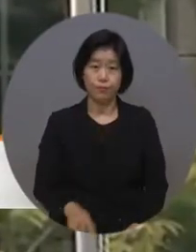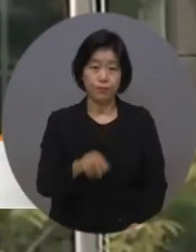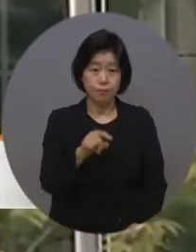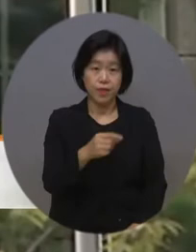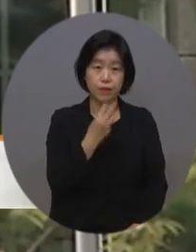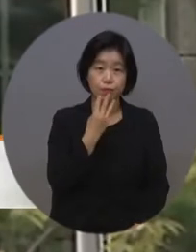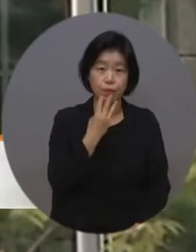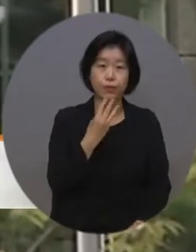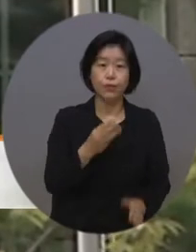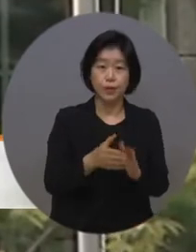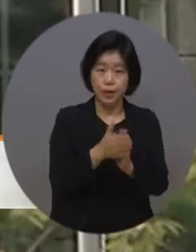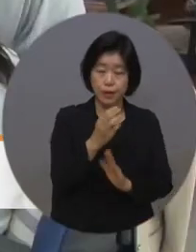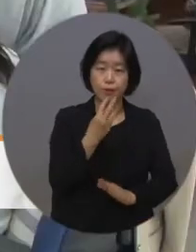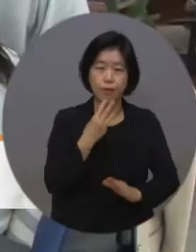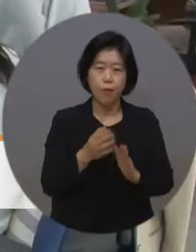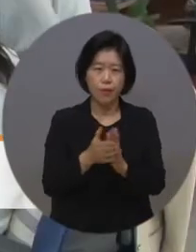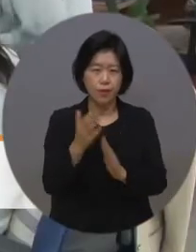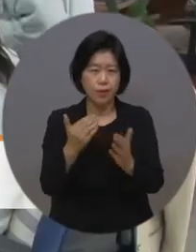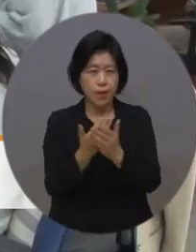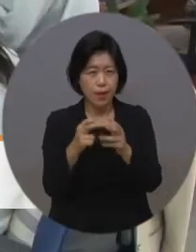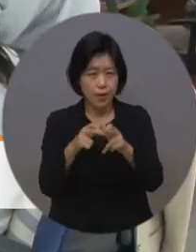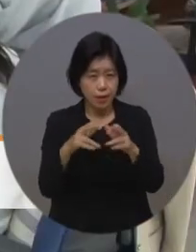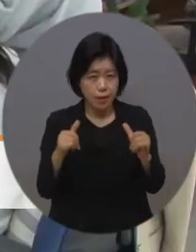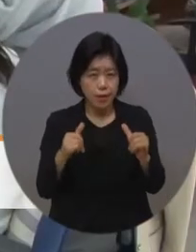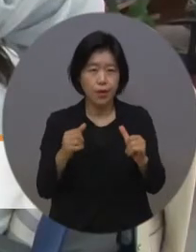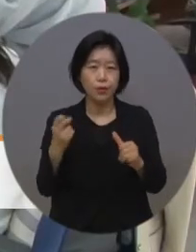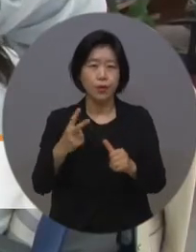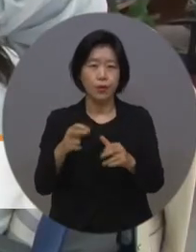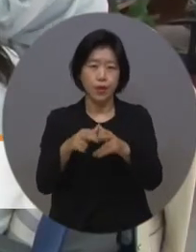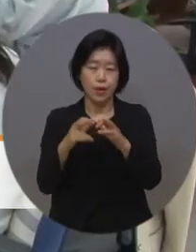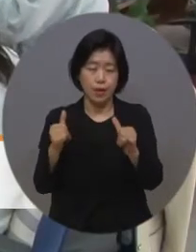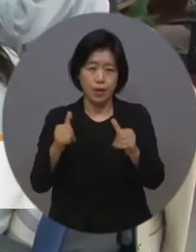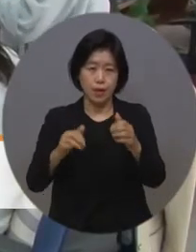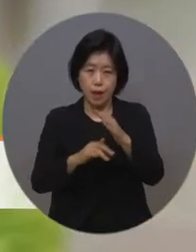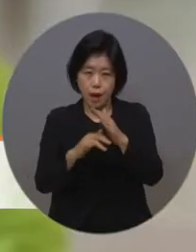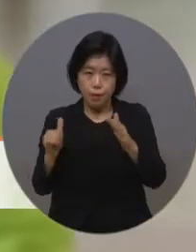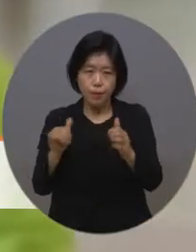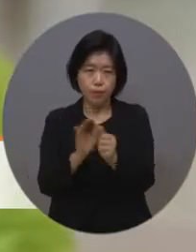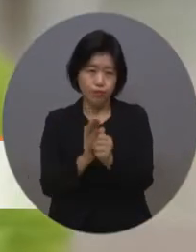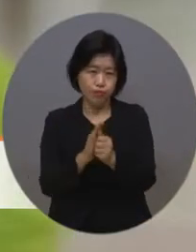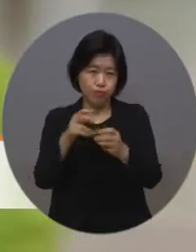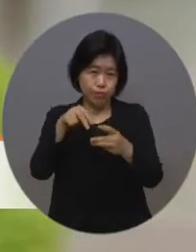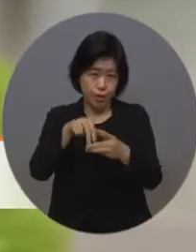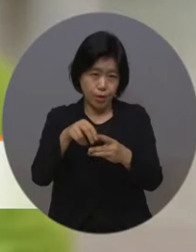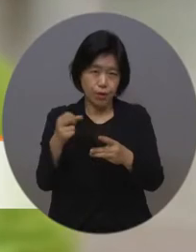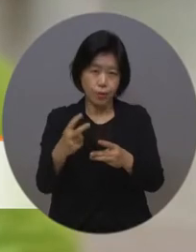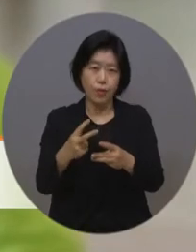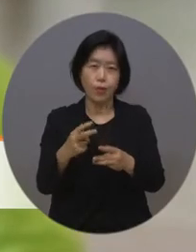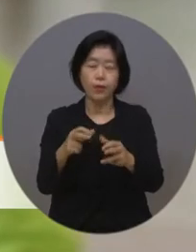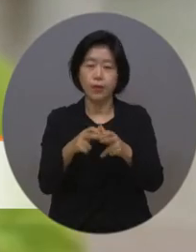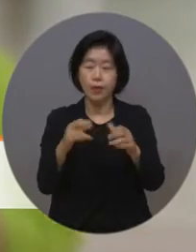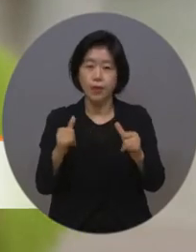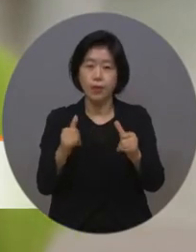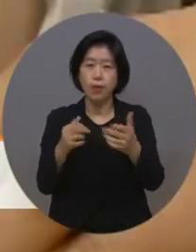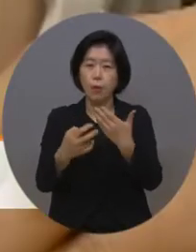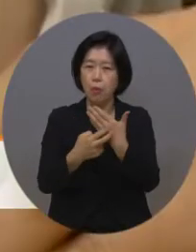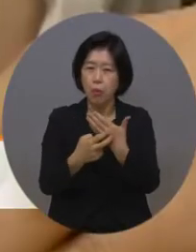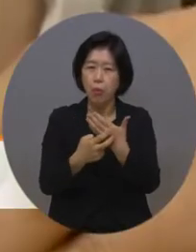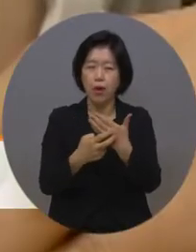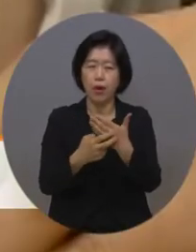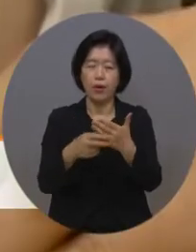서울시 발달장애인 지원센터, 장애인 가족지원센터, 지역장애인 보건의료센터가 함께 운영하게